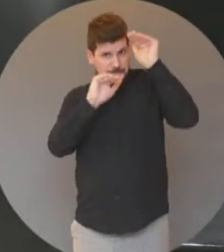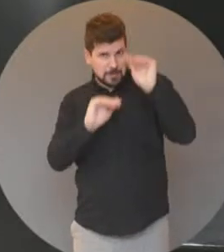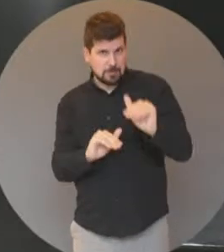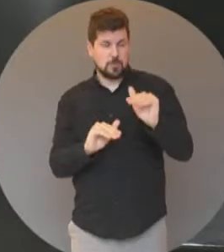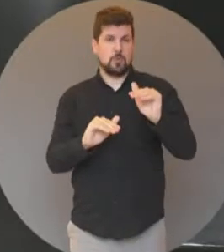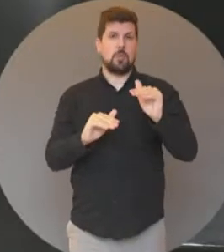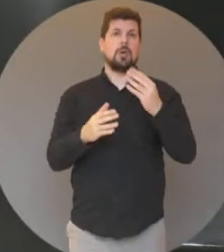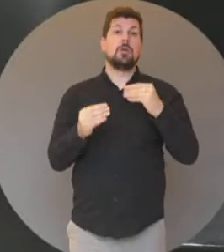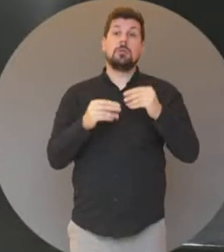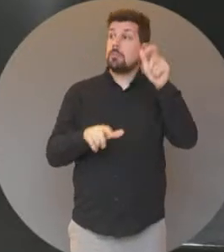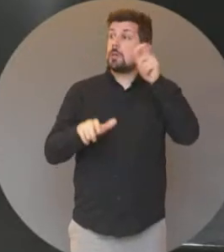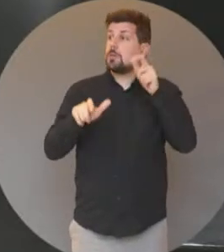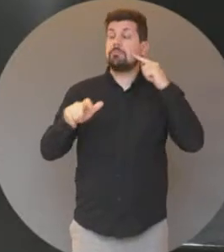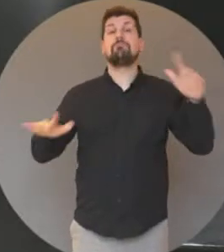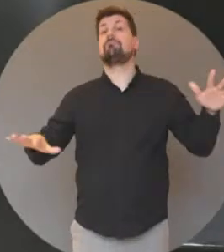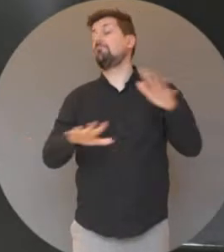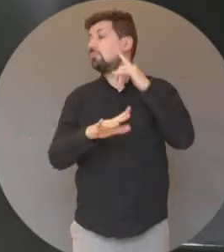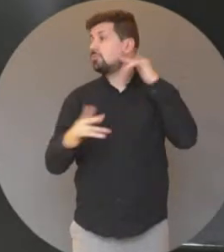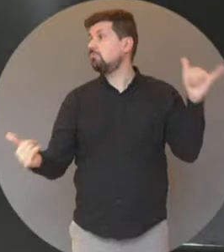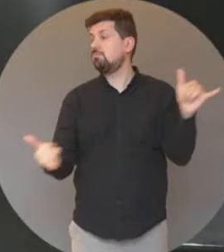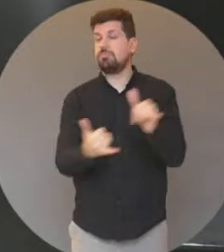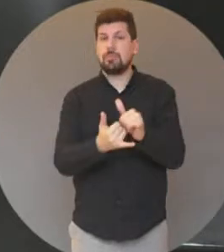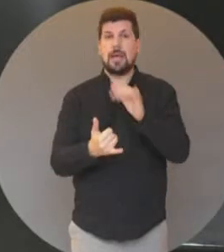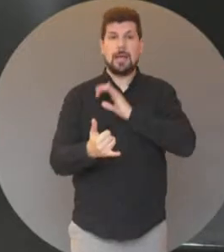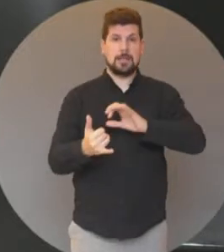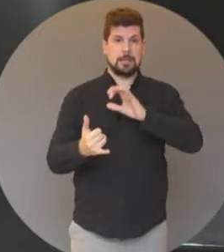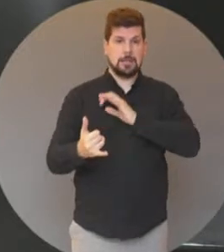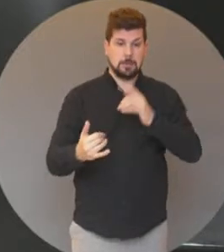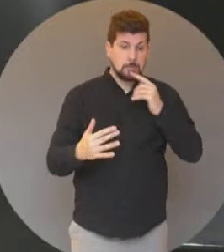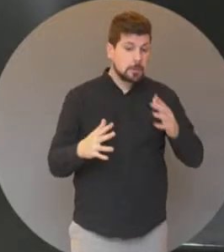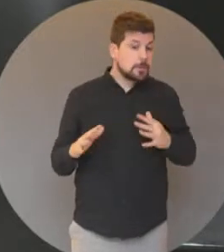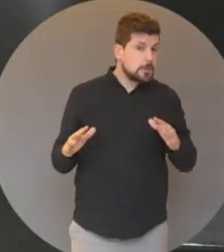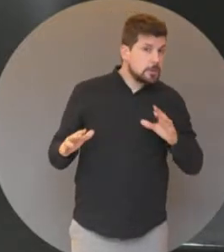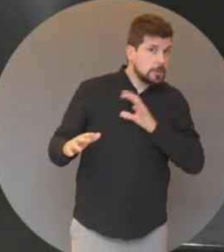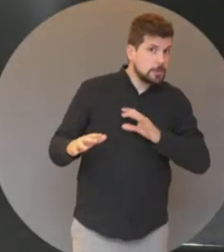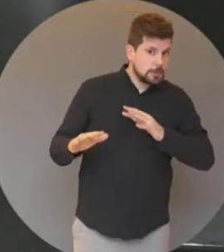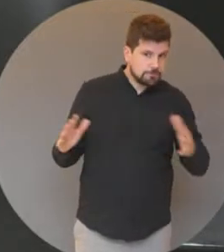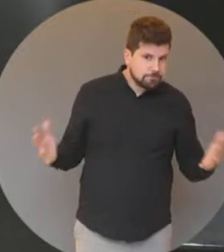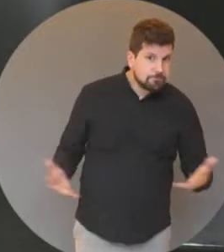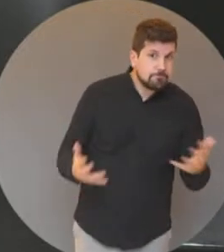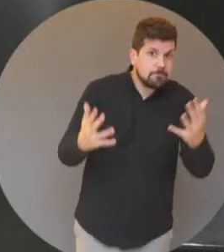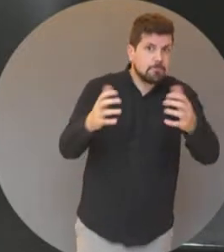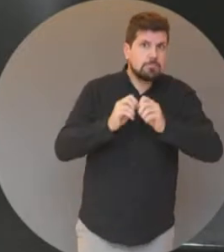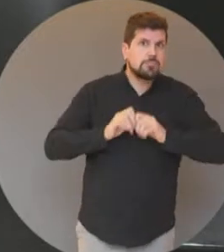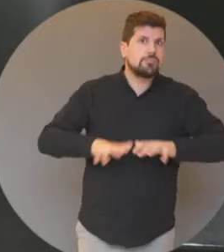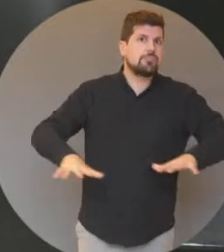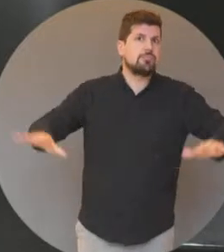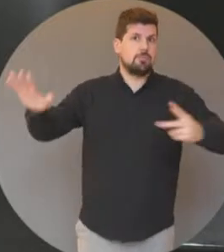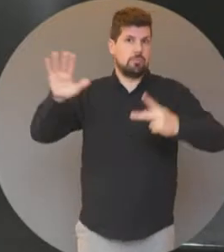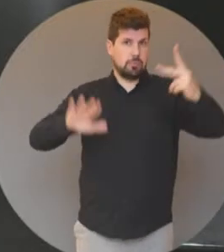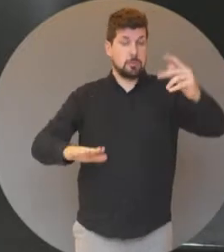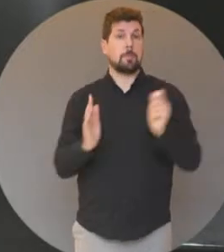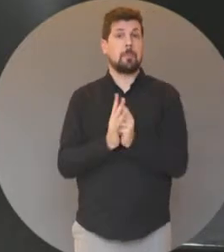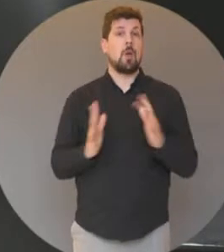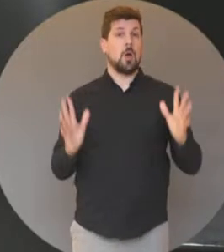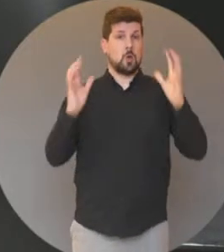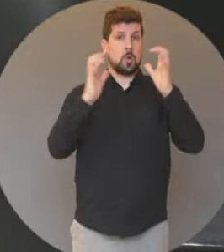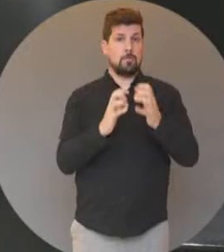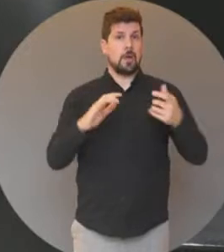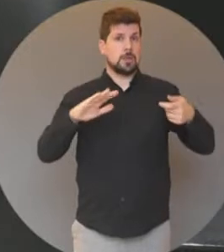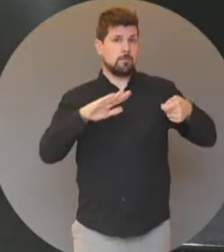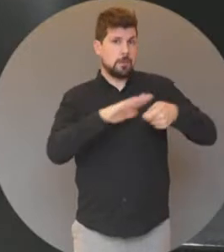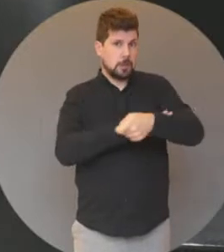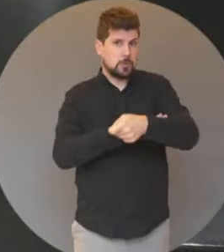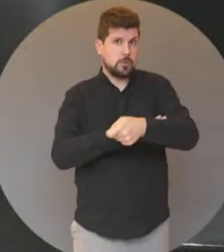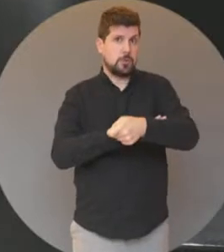que nous ne voyons pas et comment on peut arriver à aller vers pour permettre une meilleure diffusion et donc avec les conférences des financeurs pouvoirs financer des actions